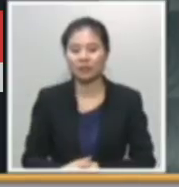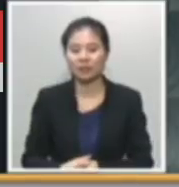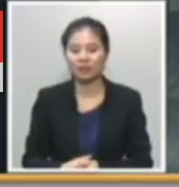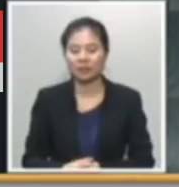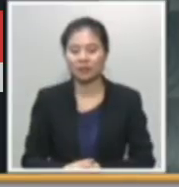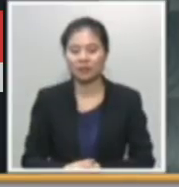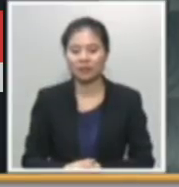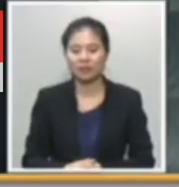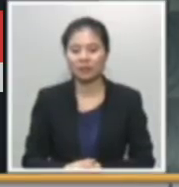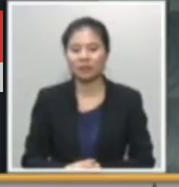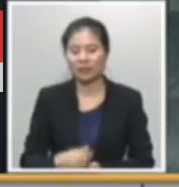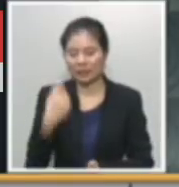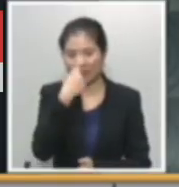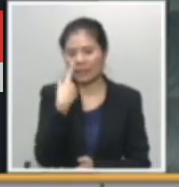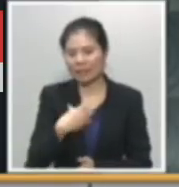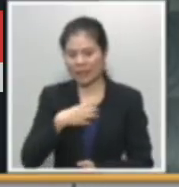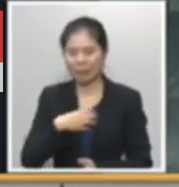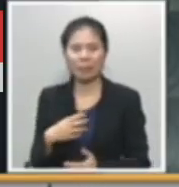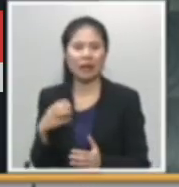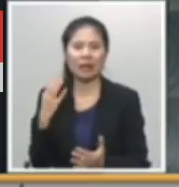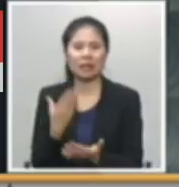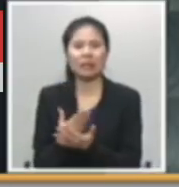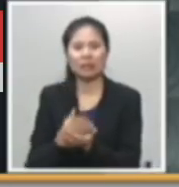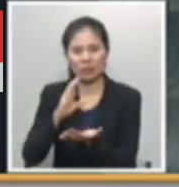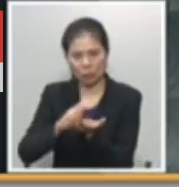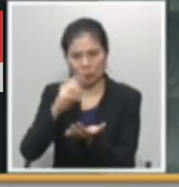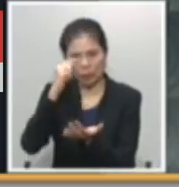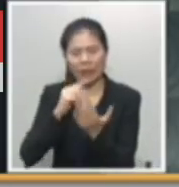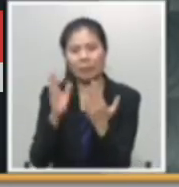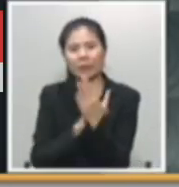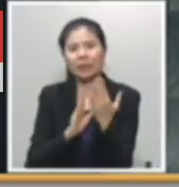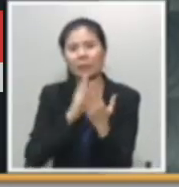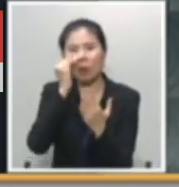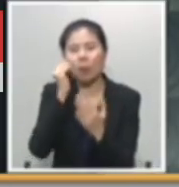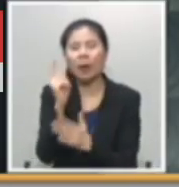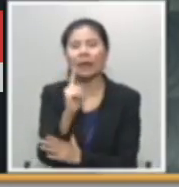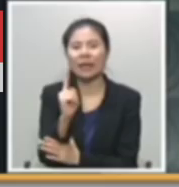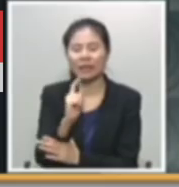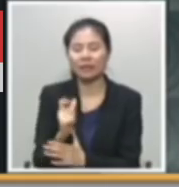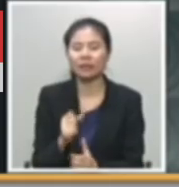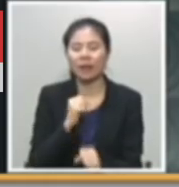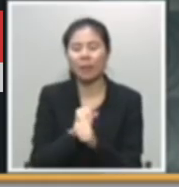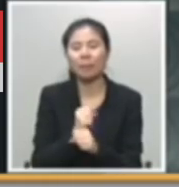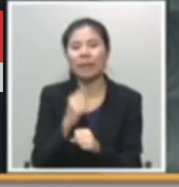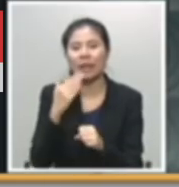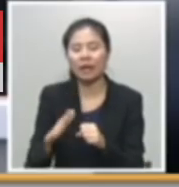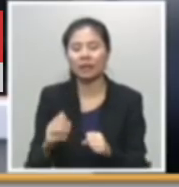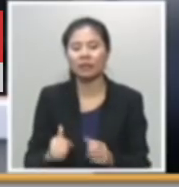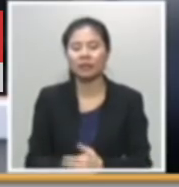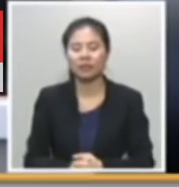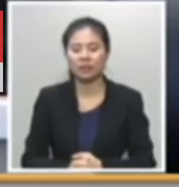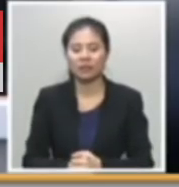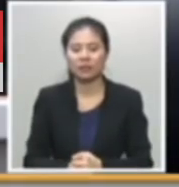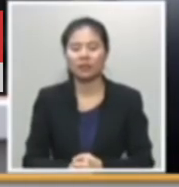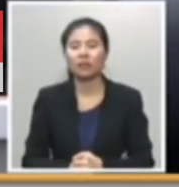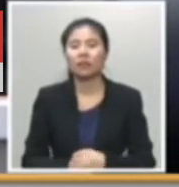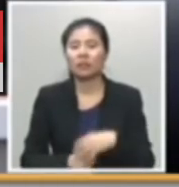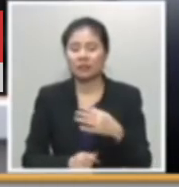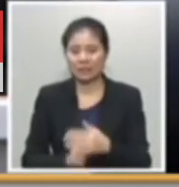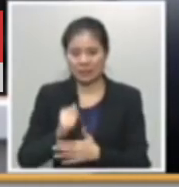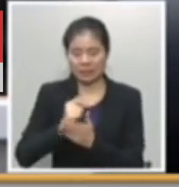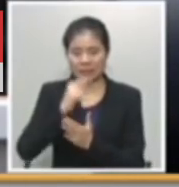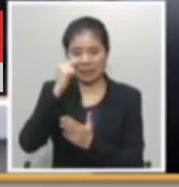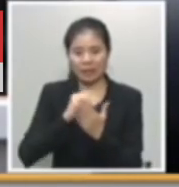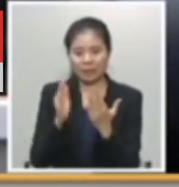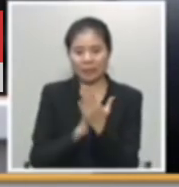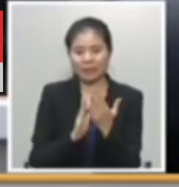ครๆก็เนื้อหอมอยากจะมาประเทศไทยแต่ทำไมมันทำไม่ได้มันไม่ประสบความสำเร็จเอ้าผมจะบอกให้เลย4ด้านที่ประเทศไทยทำแล้